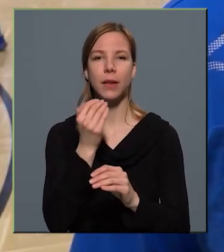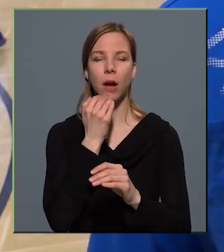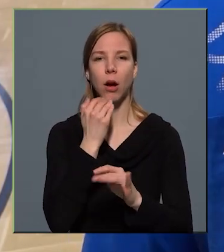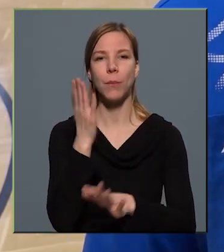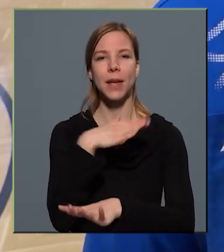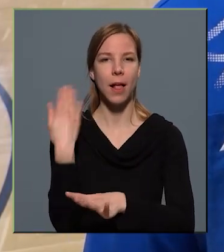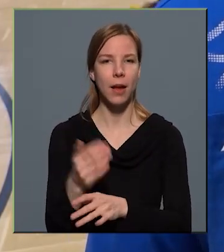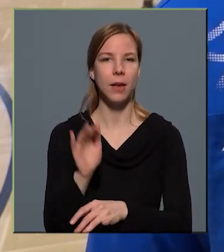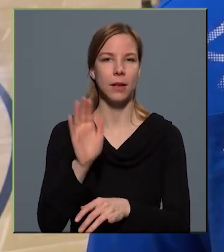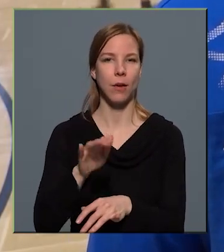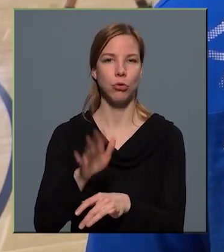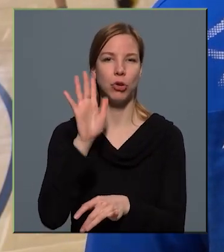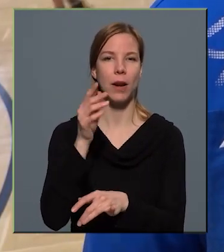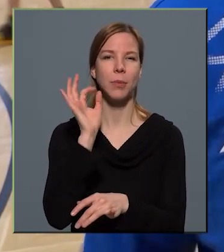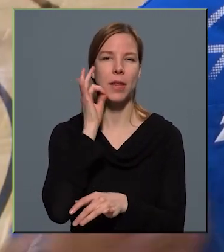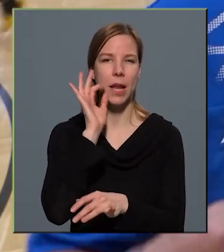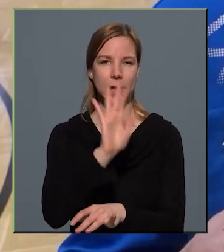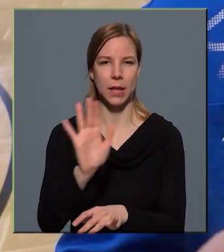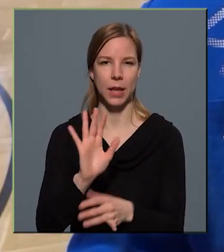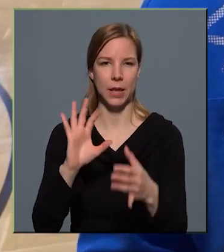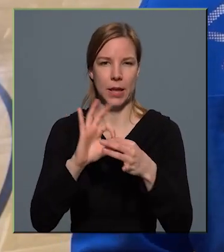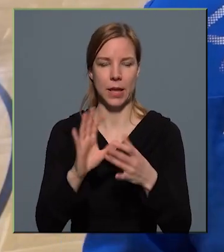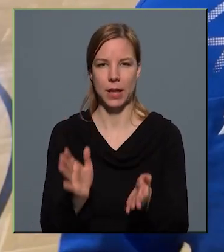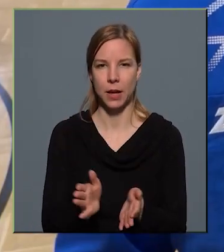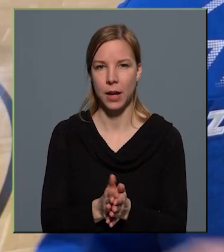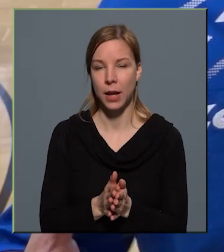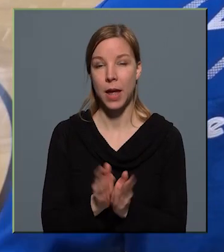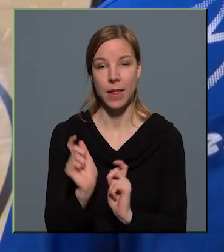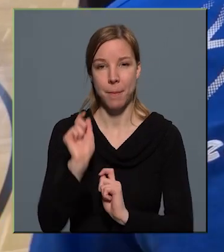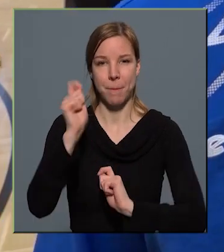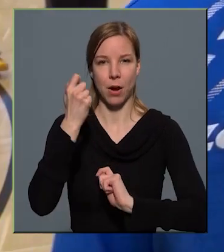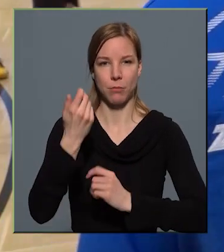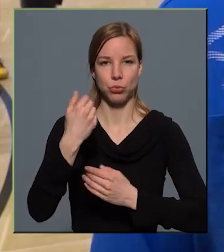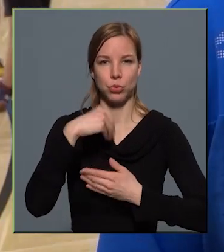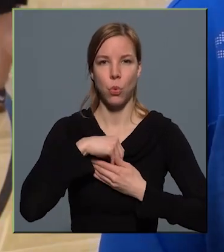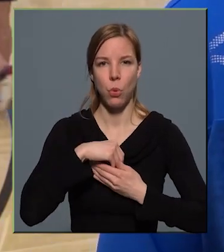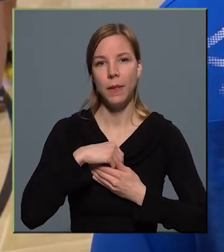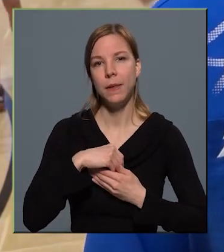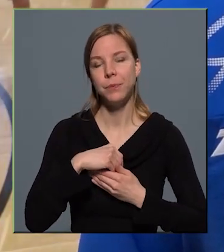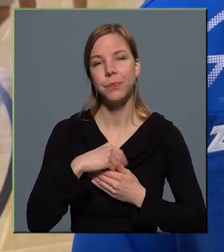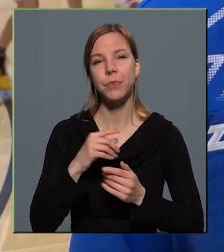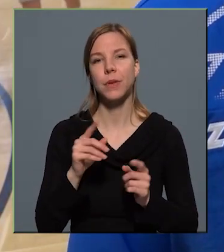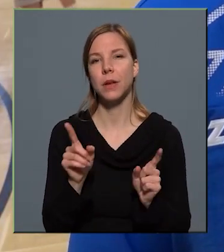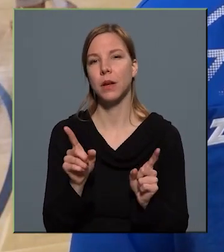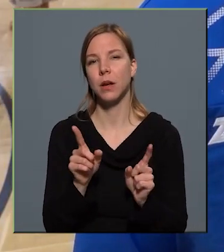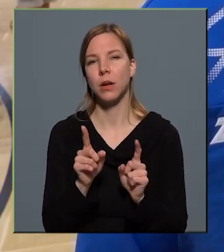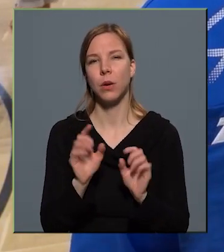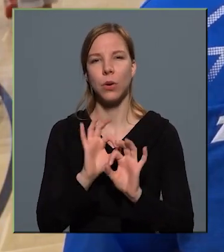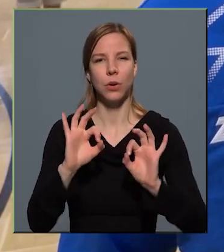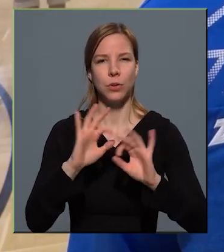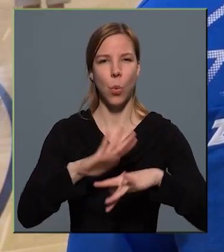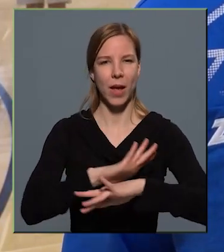szeretetét. Tehát ez bekapcsol, mint ugye 30 évet bekapcsol, és annyira jó érzés ezt